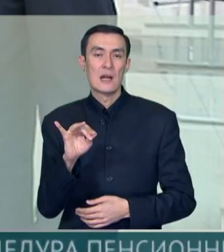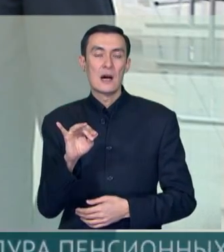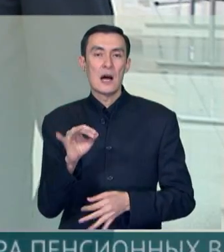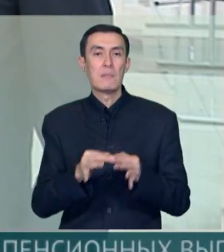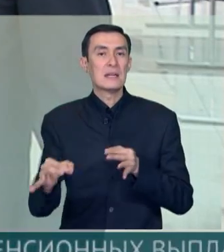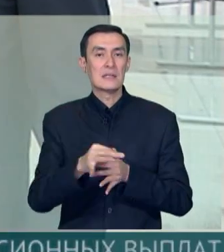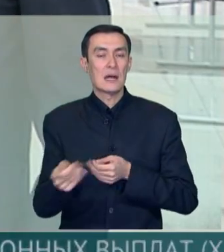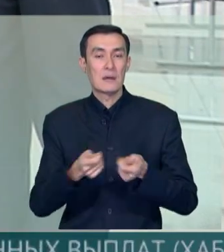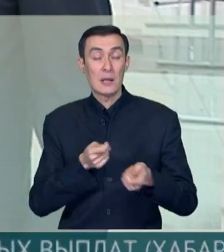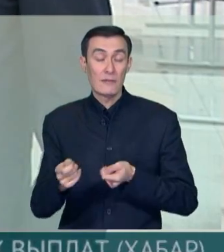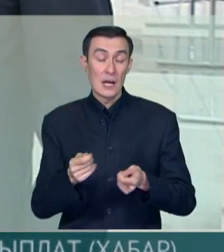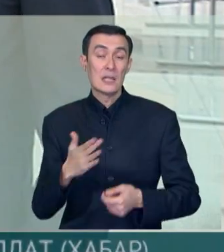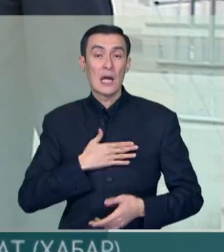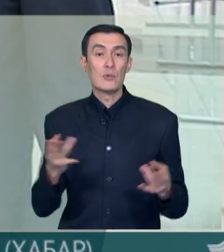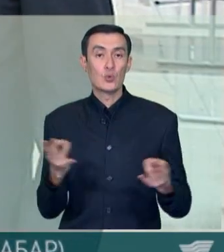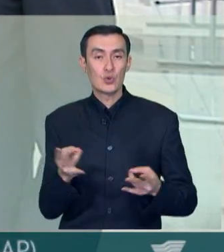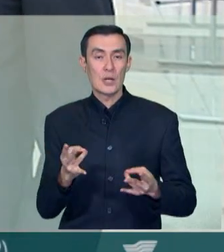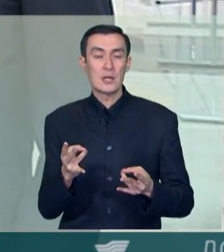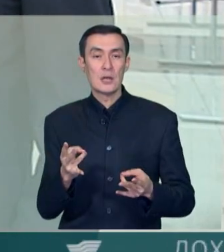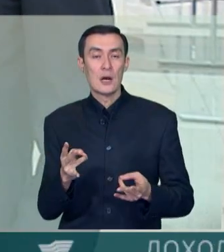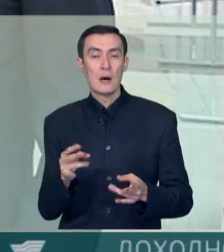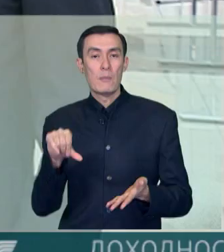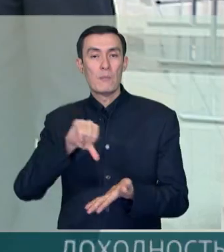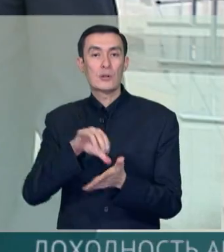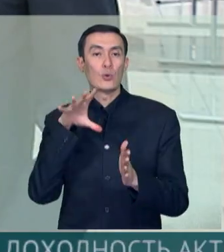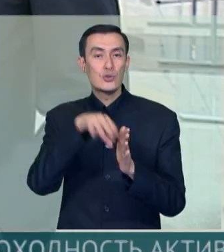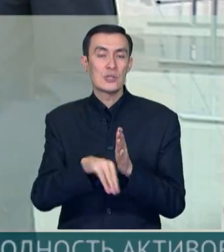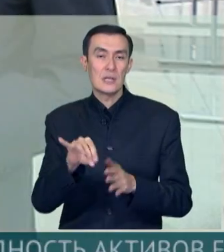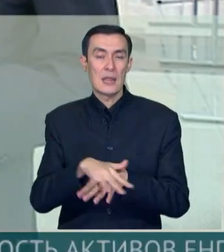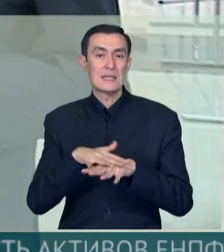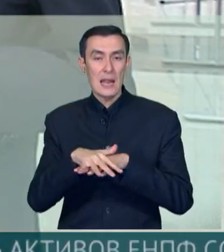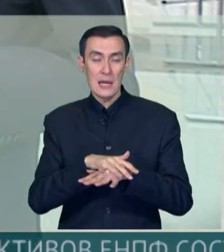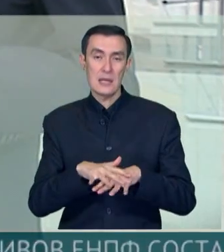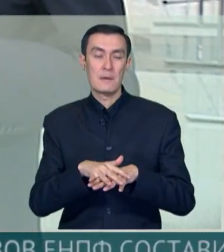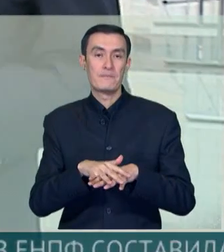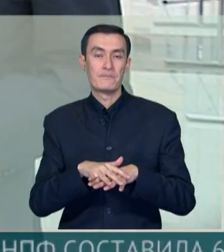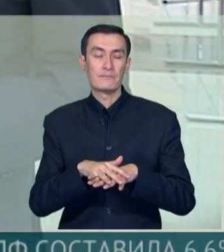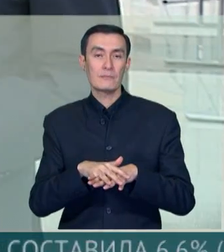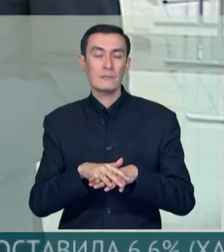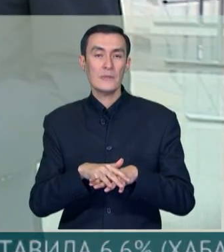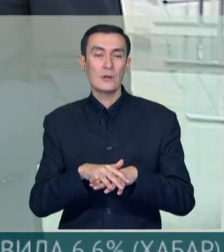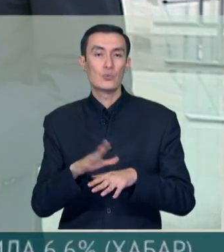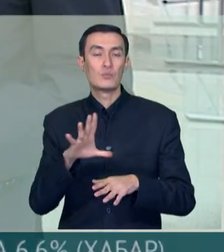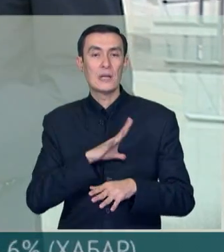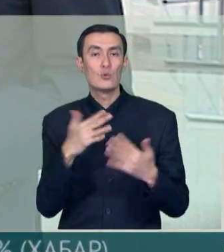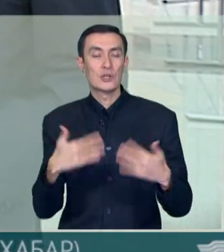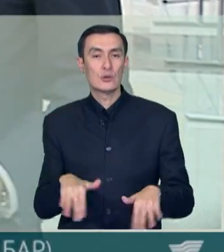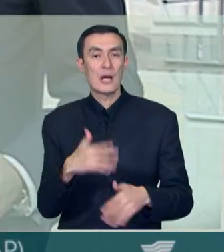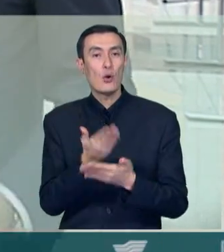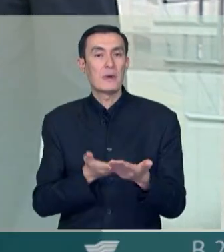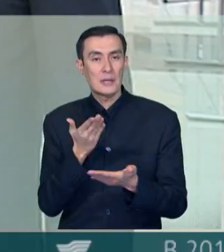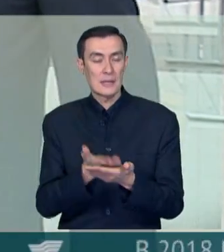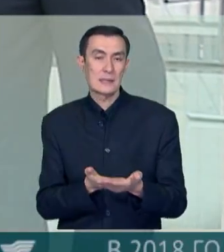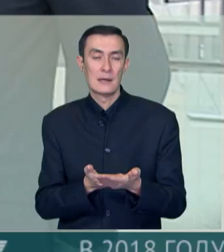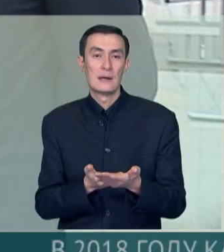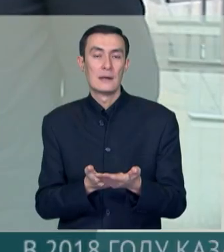думаю, что надо подключить к этому местное сообщество. И даны конкретные рекомендации. Я думаю,